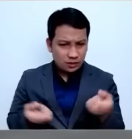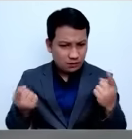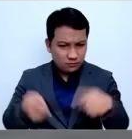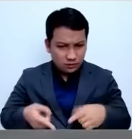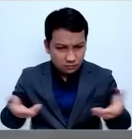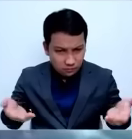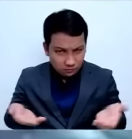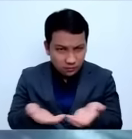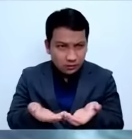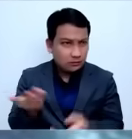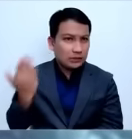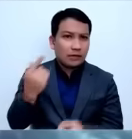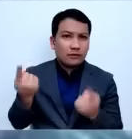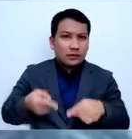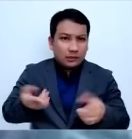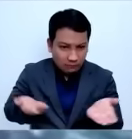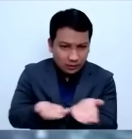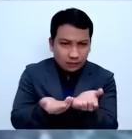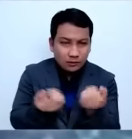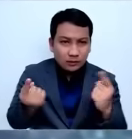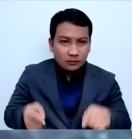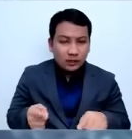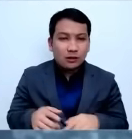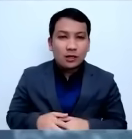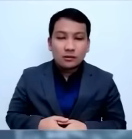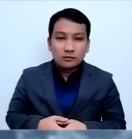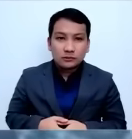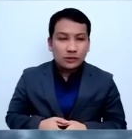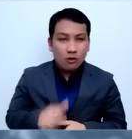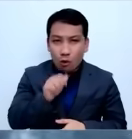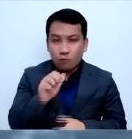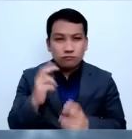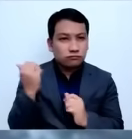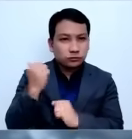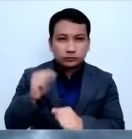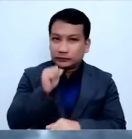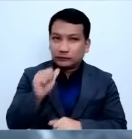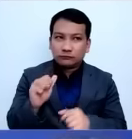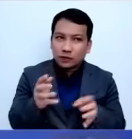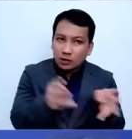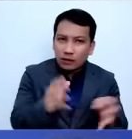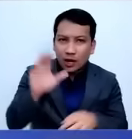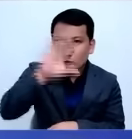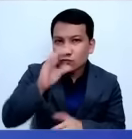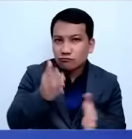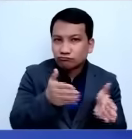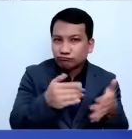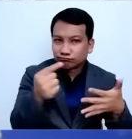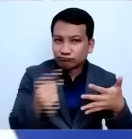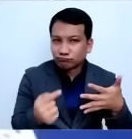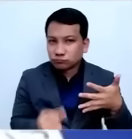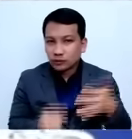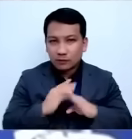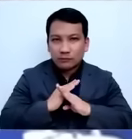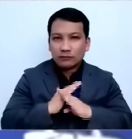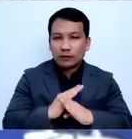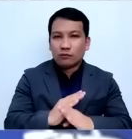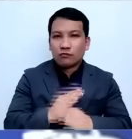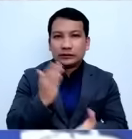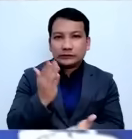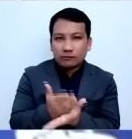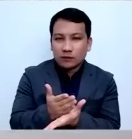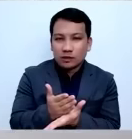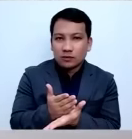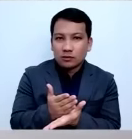seen before, and hopefully to find ways to avoid that and have ways to